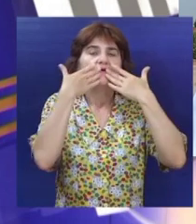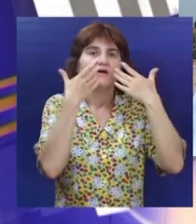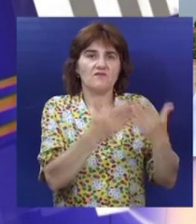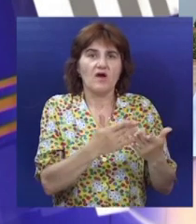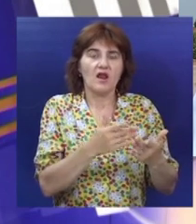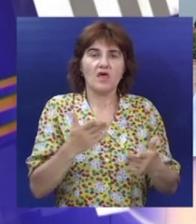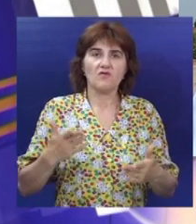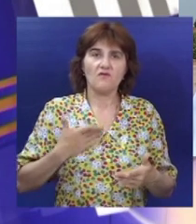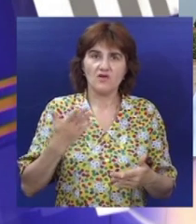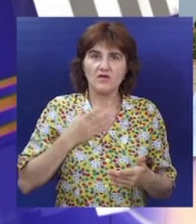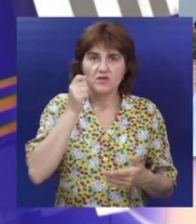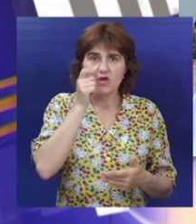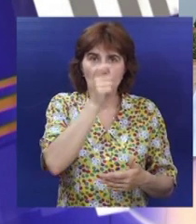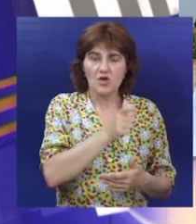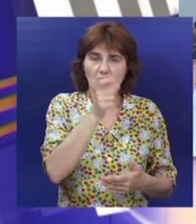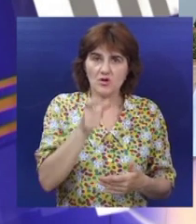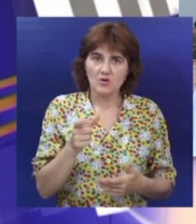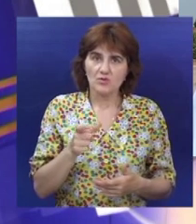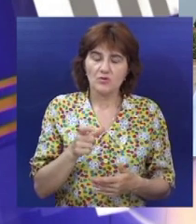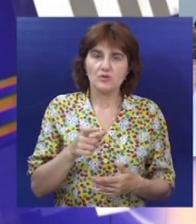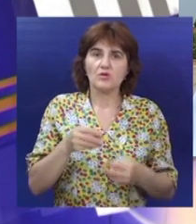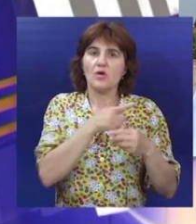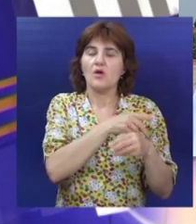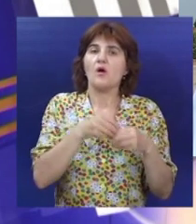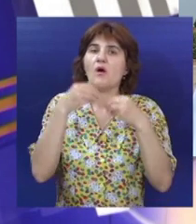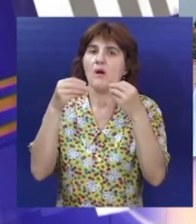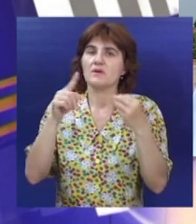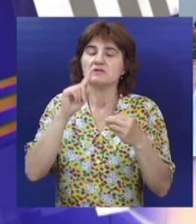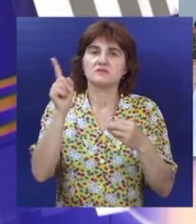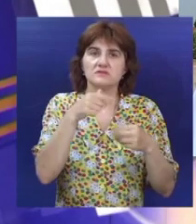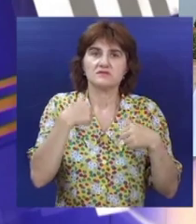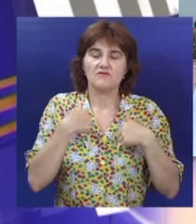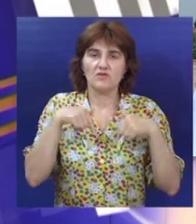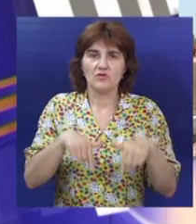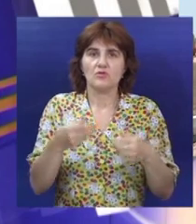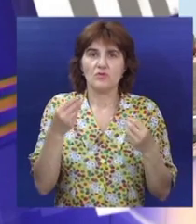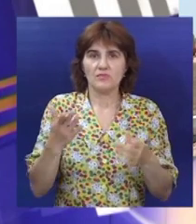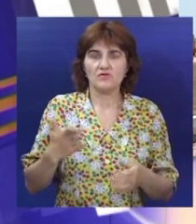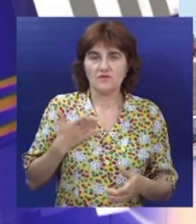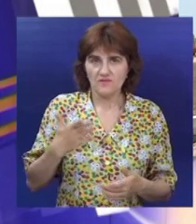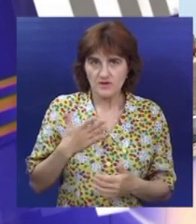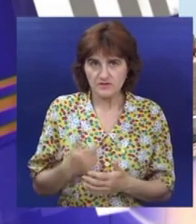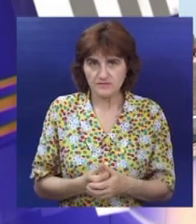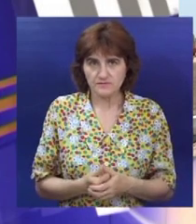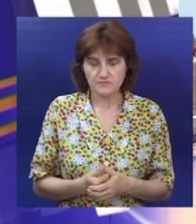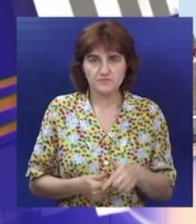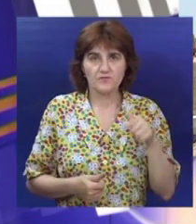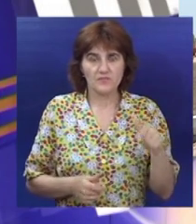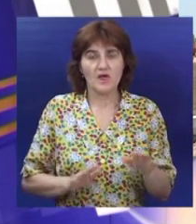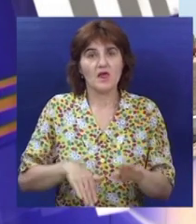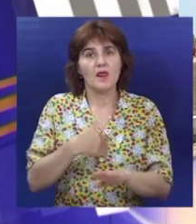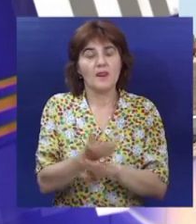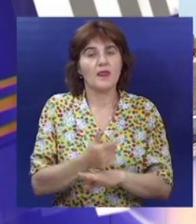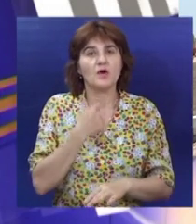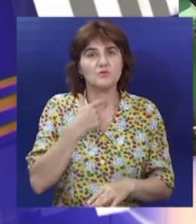respekt, jer su ti radnici pokazali i, žargonski da kažem, objasnili kako se radi. U privrednoj zoni Mali